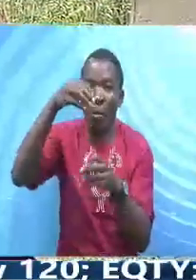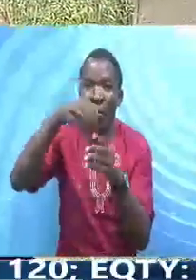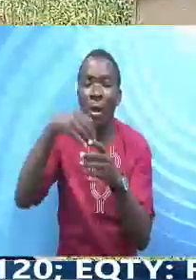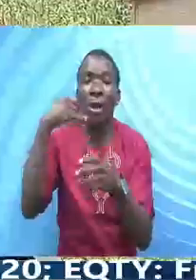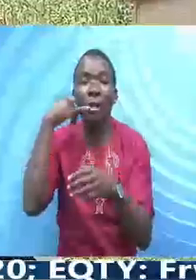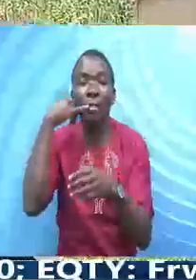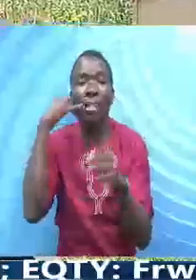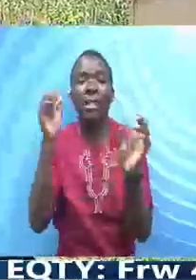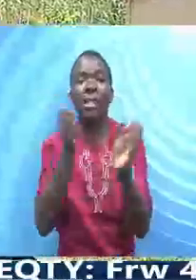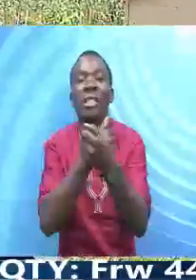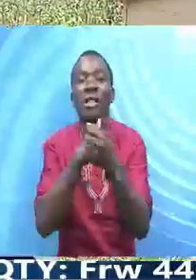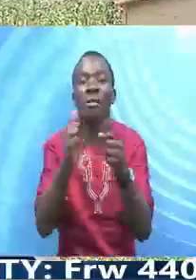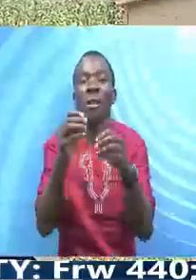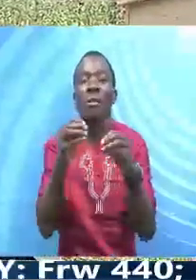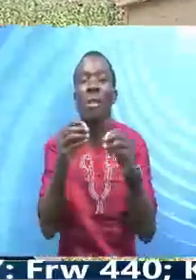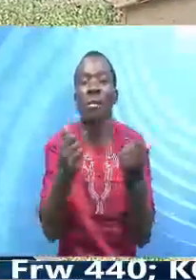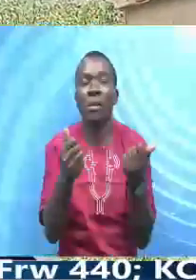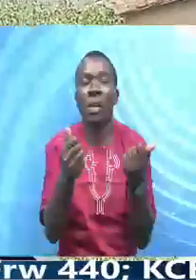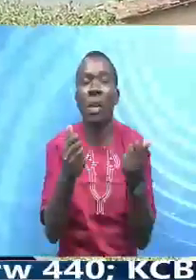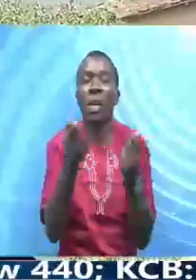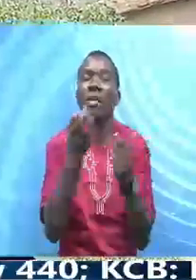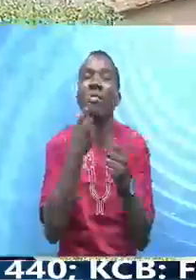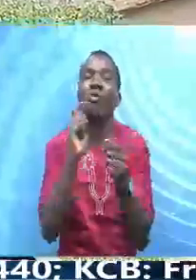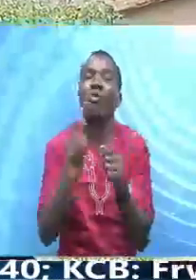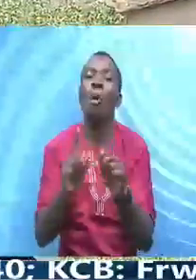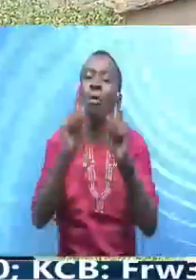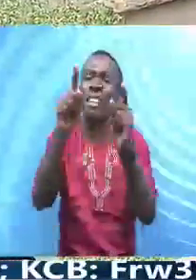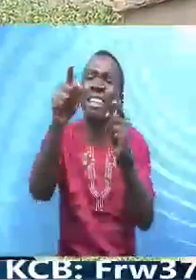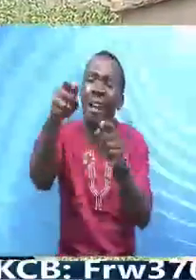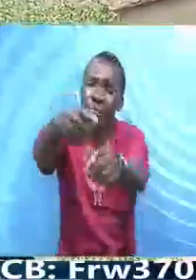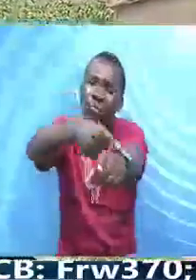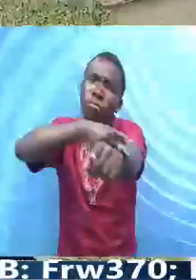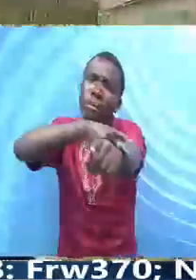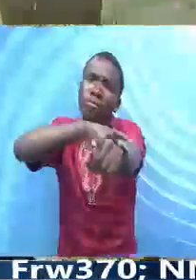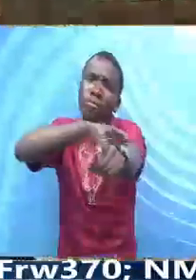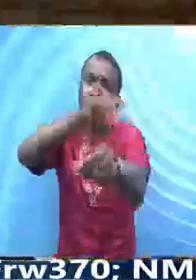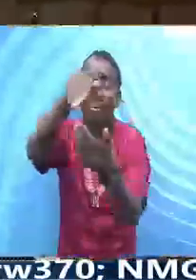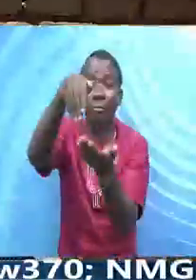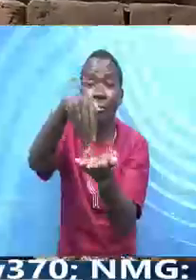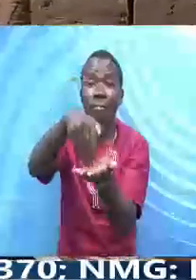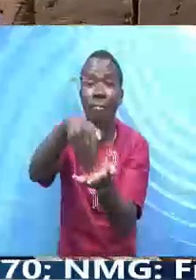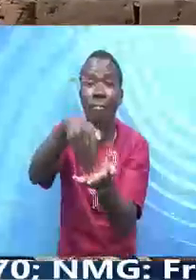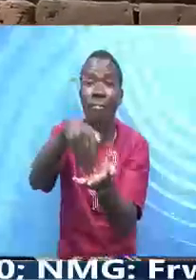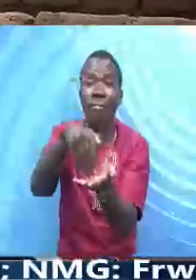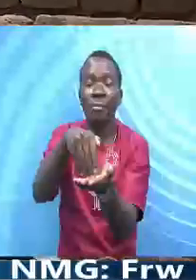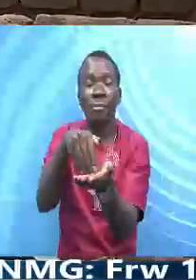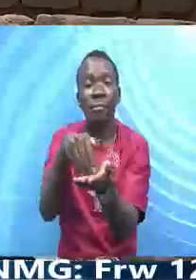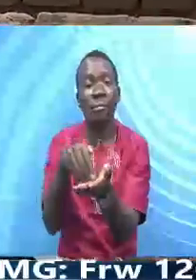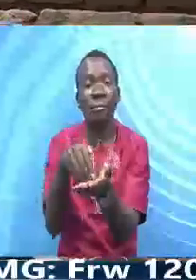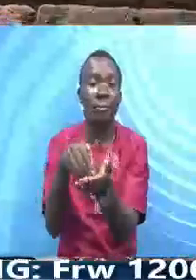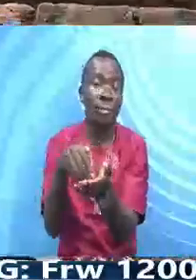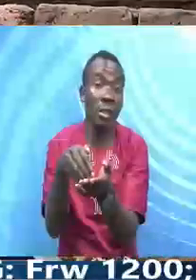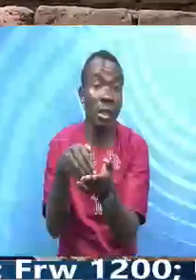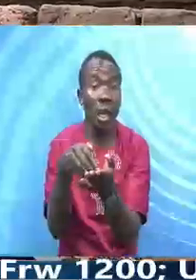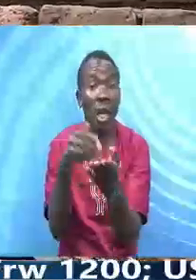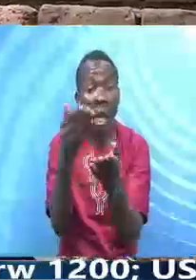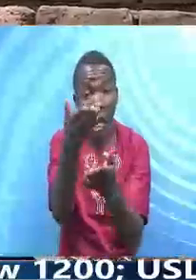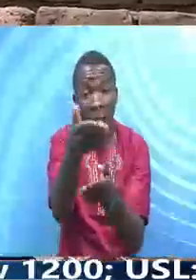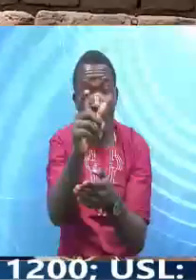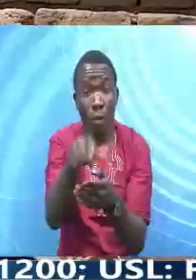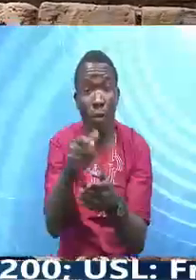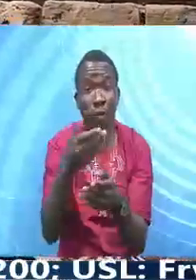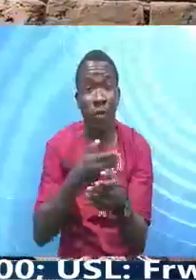ntacyo nabasha gukemura. Tugomba kujya ruguru yo ku isantire. Igihombo ni kinini kuko hari nk'umuntu wifitiye isombe